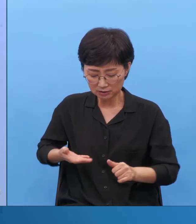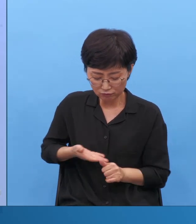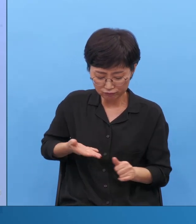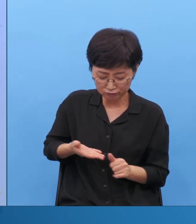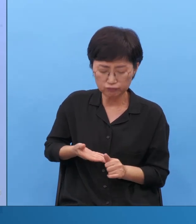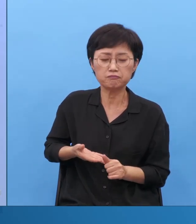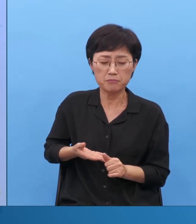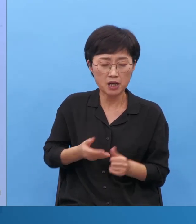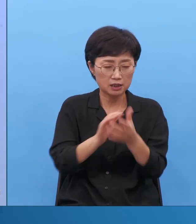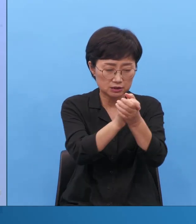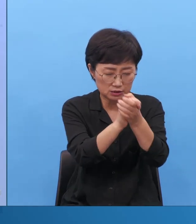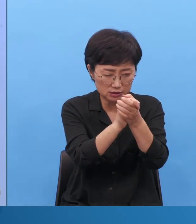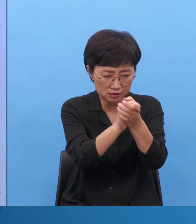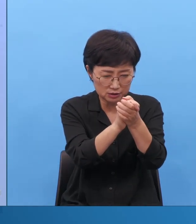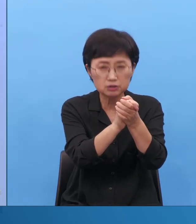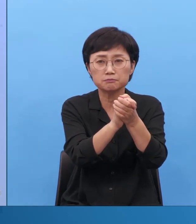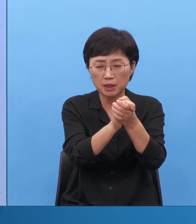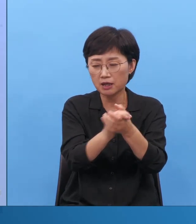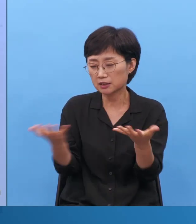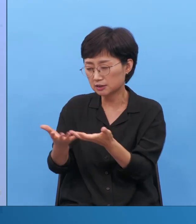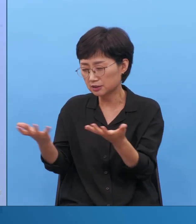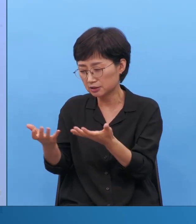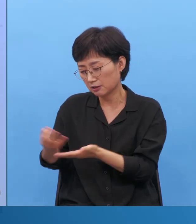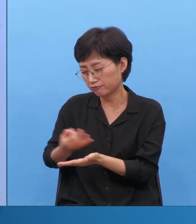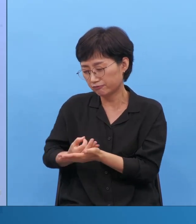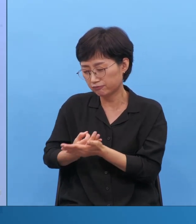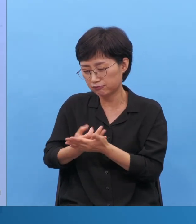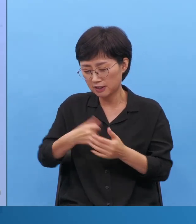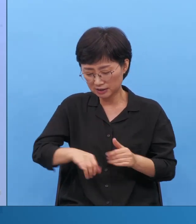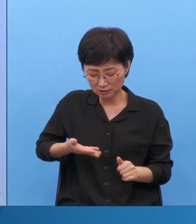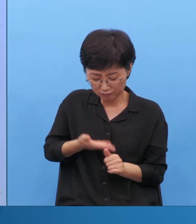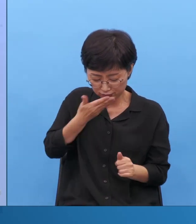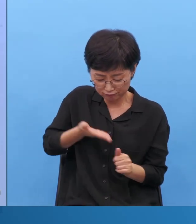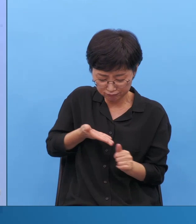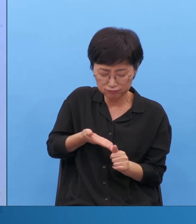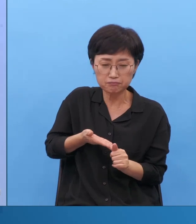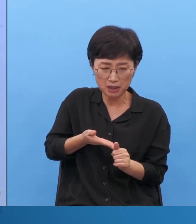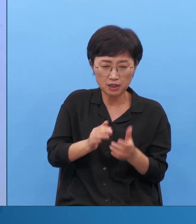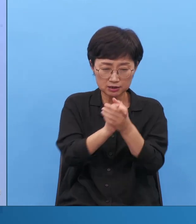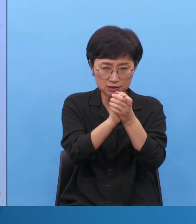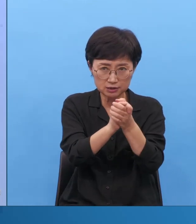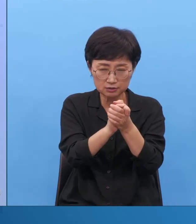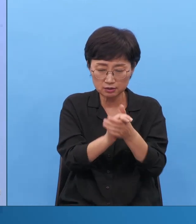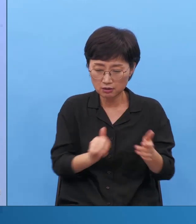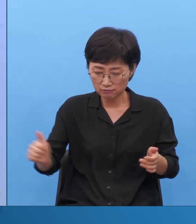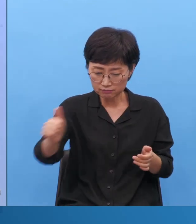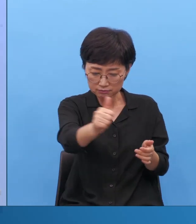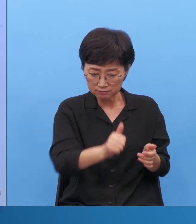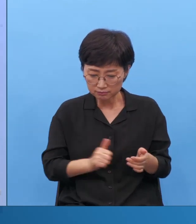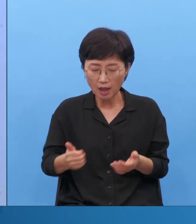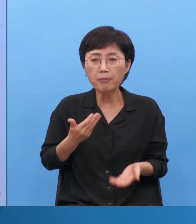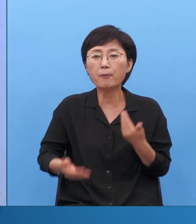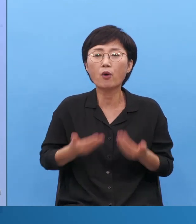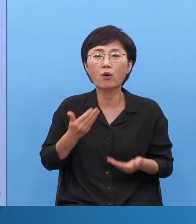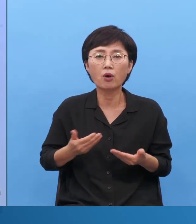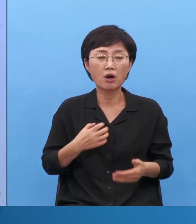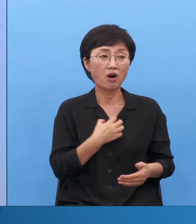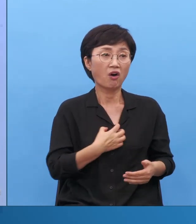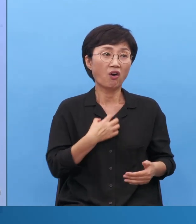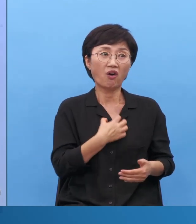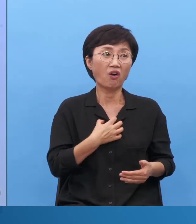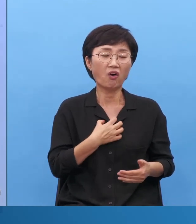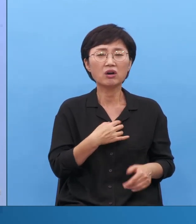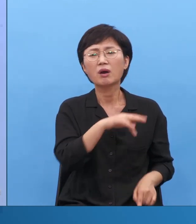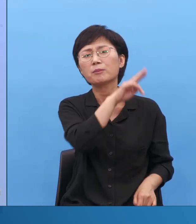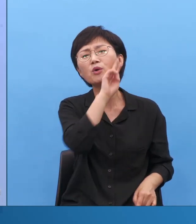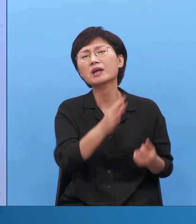없다. I have to keep, you guys fed and, raise you. I don't have time to 직장 worry. 마치 와서 우리를 밥을 해주고는 교회 가신다. She'll go to work, come back, make us food,